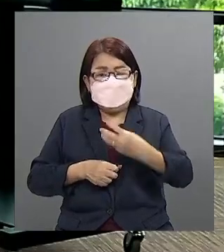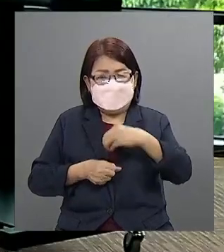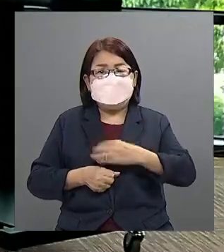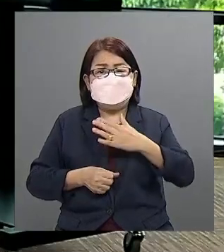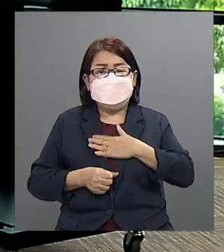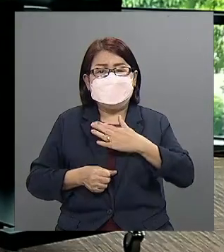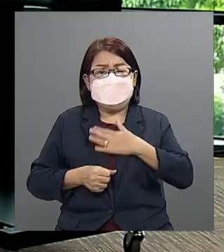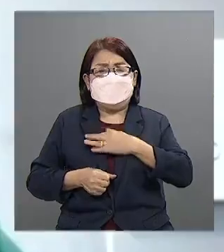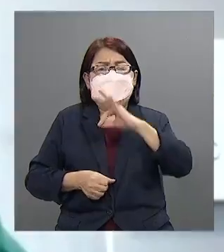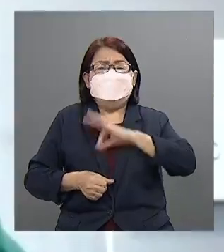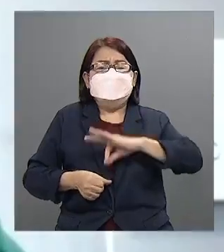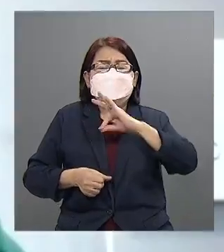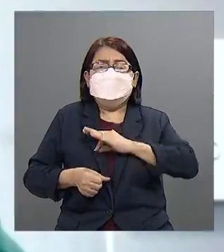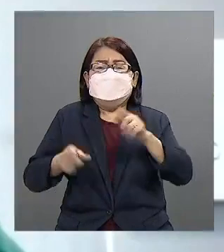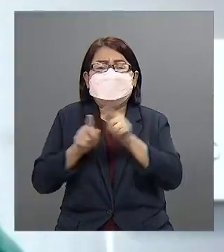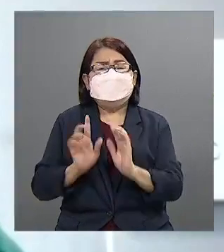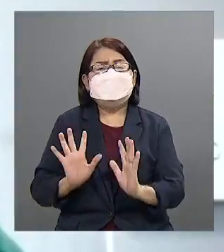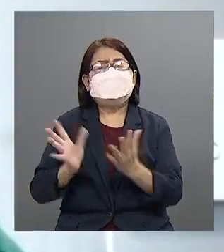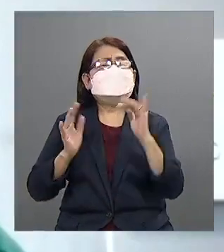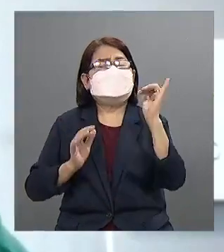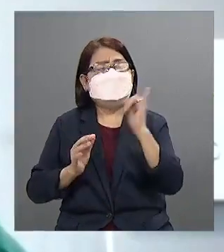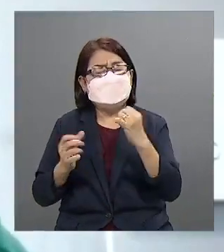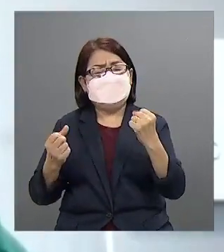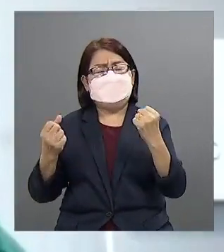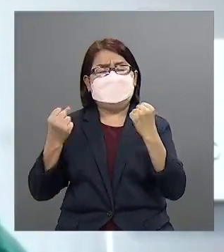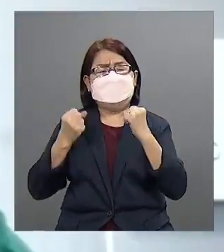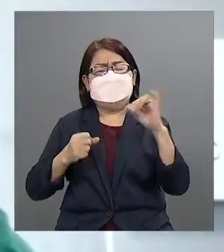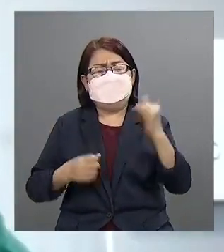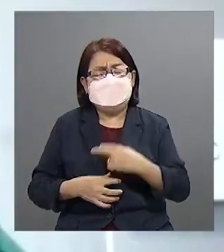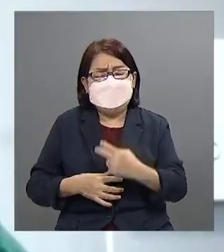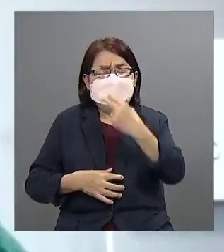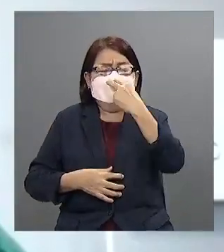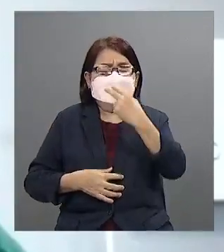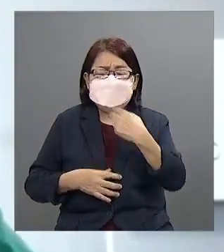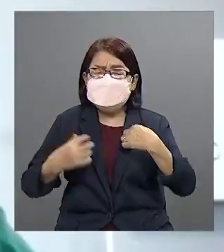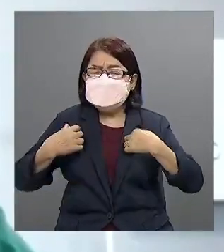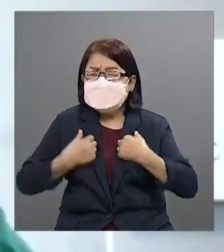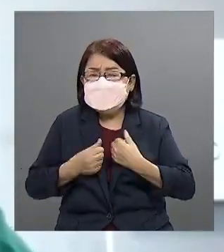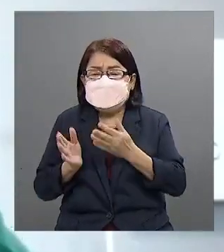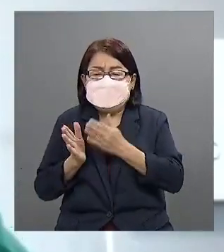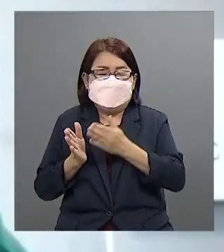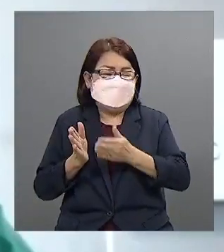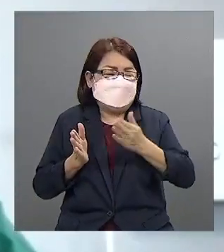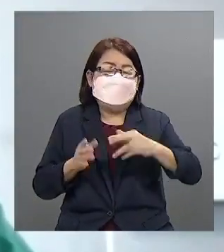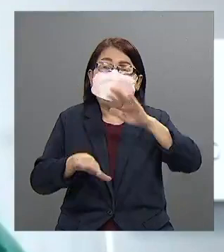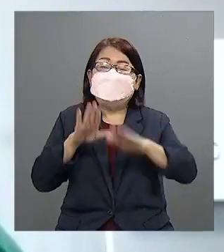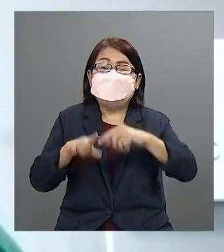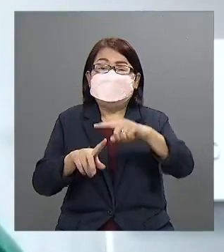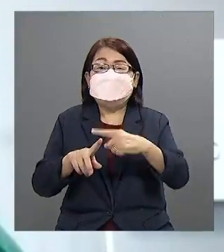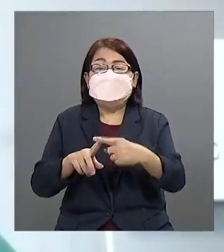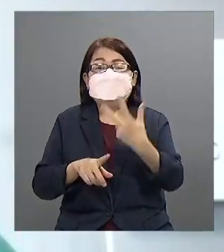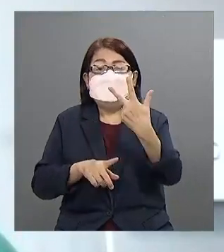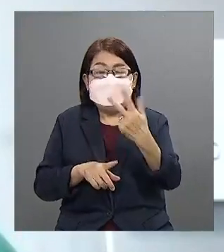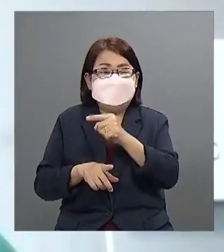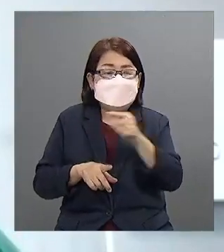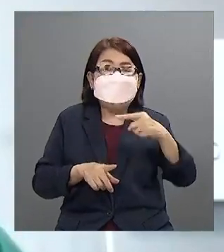ะอยู่เป็นหลักเดือนแล้วอาการเหล่านี้ก็จะยาวได้ถึง3เดือน6เดือนหรืออาจจะมากกว่านั้นก็ขึ้นอยู่กับความรุน